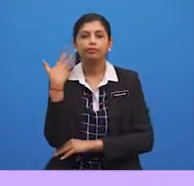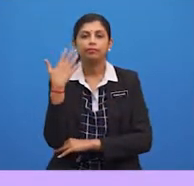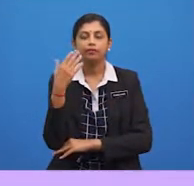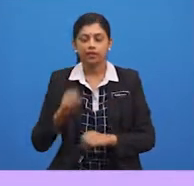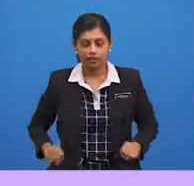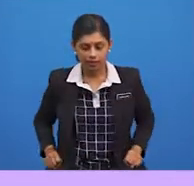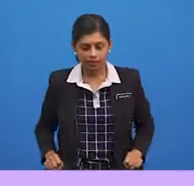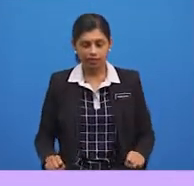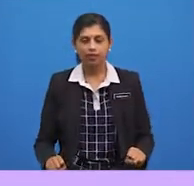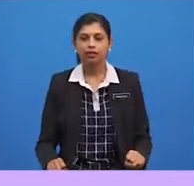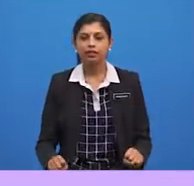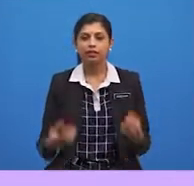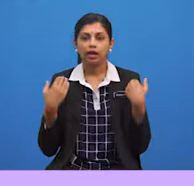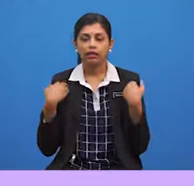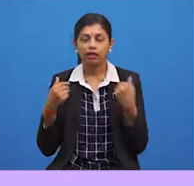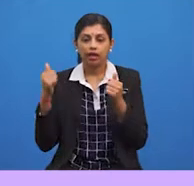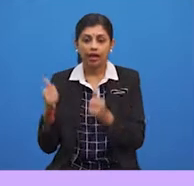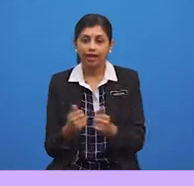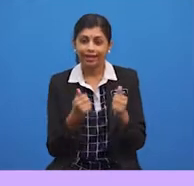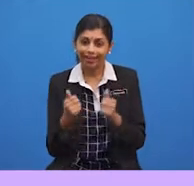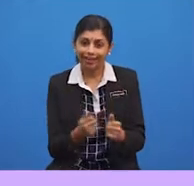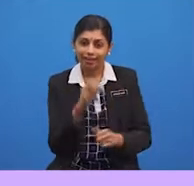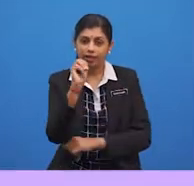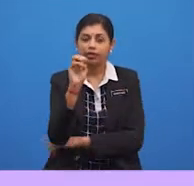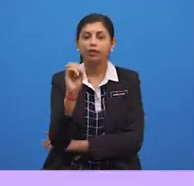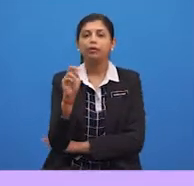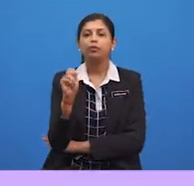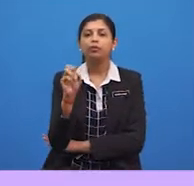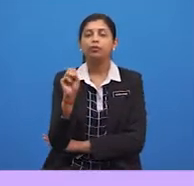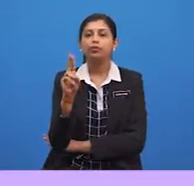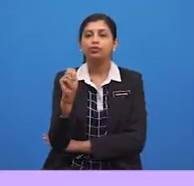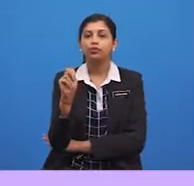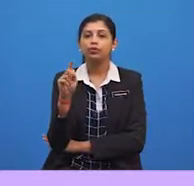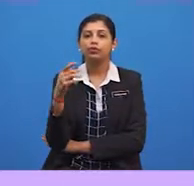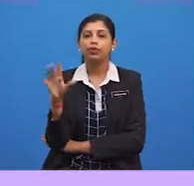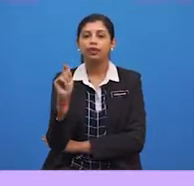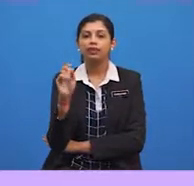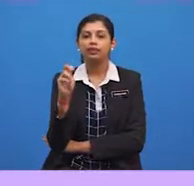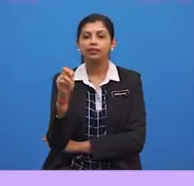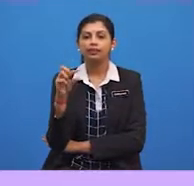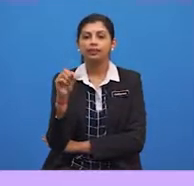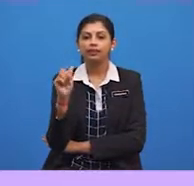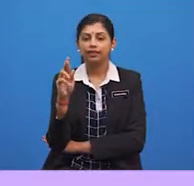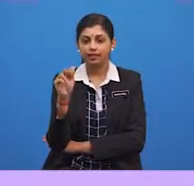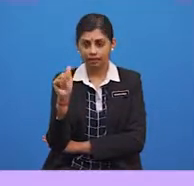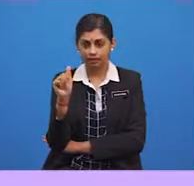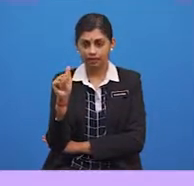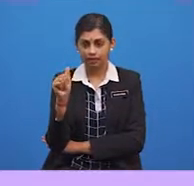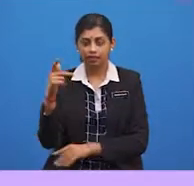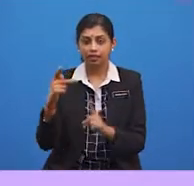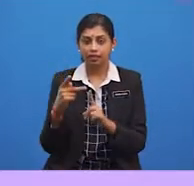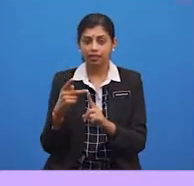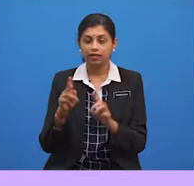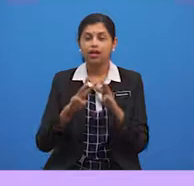mengalami angin monsun tenggara yang bertiup ke kawasan tekanan rendah